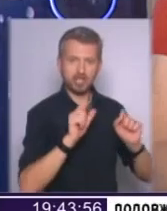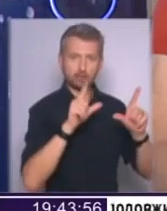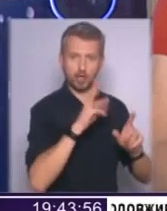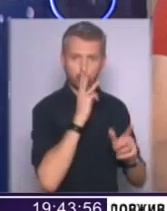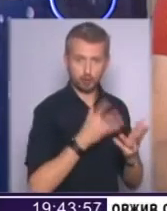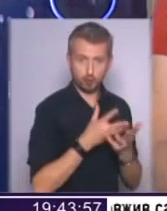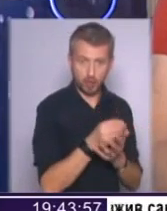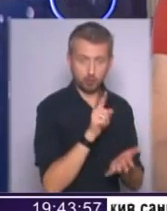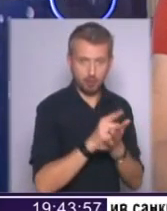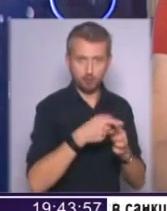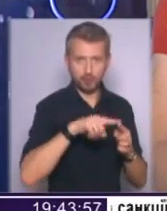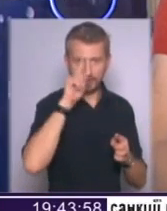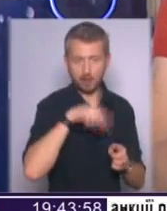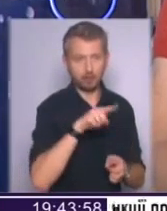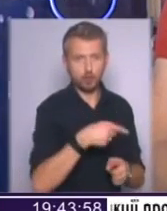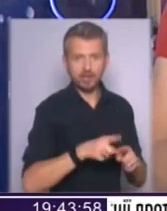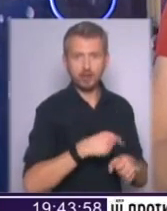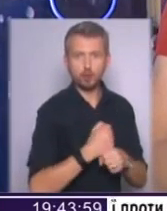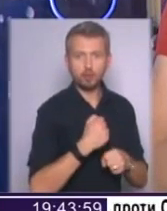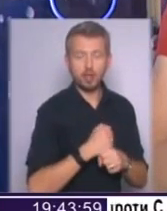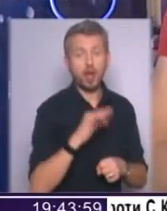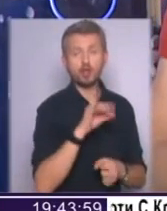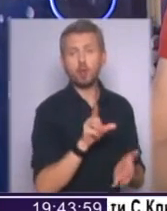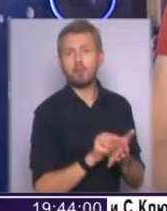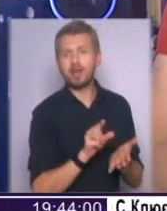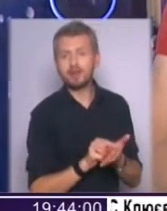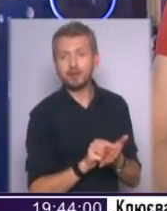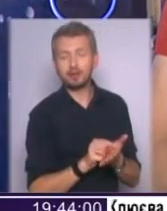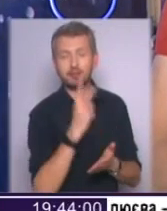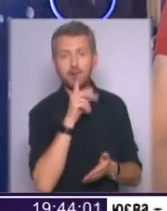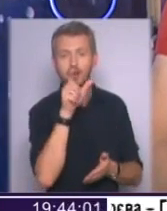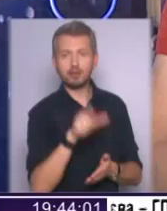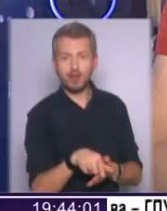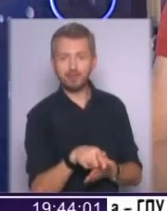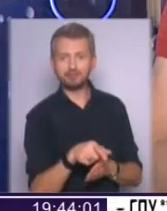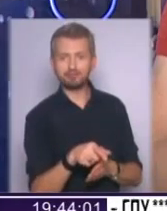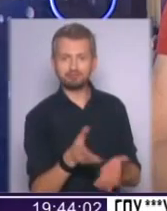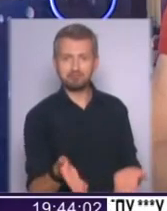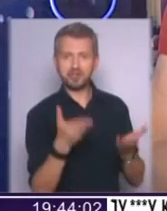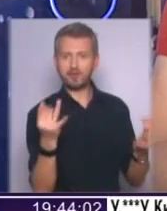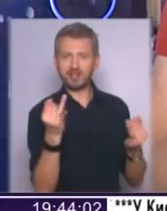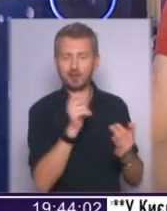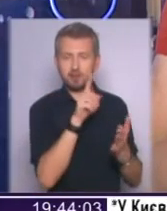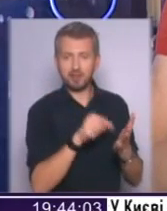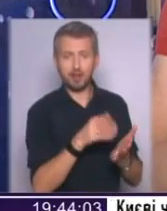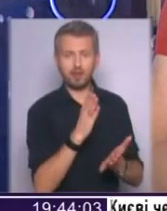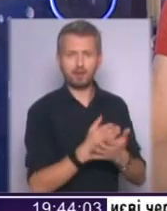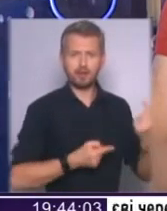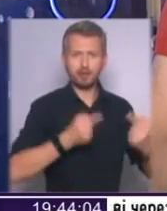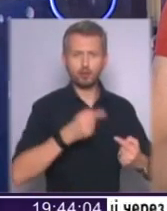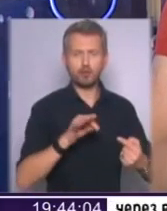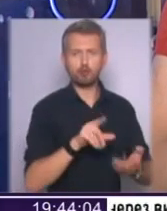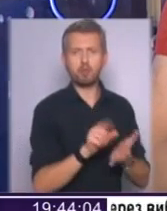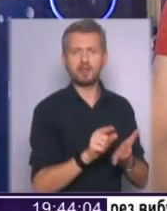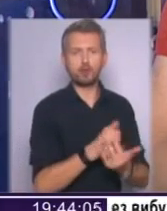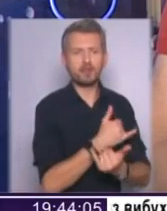маємо це теж знати. Так? Вони це зробили. Щодо пенсії, тут насправді глядач підняв цікаве питання. Насправді є дискусія щодо пенсійного забезпечення не